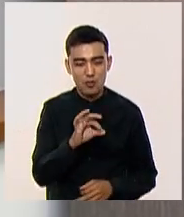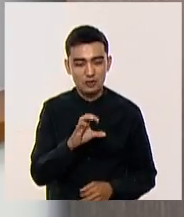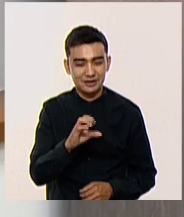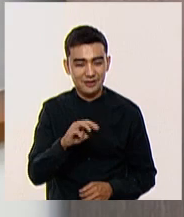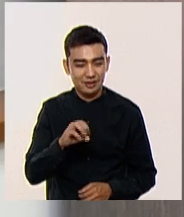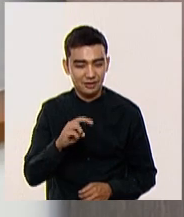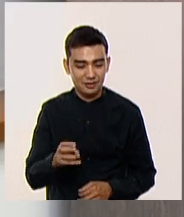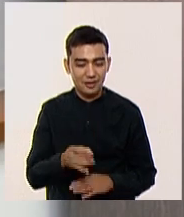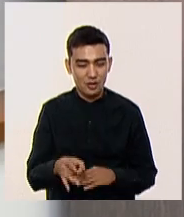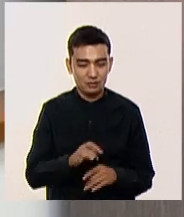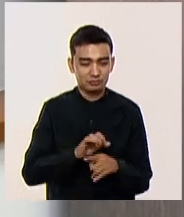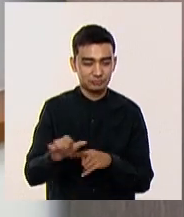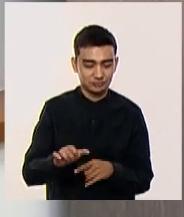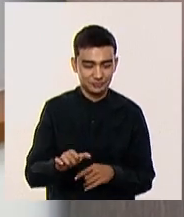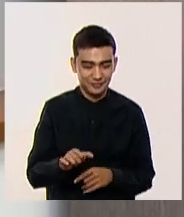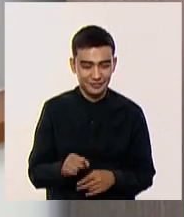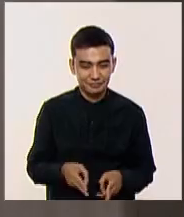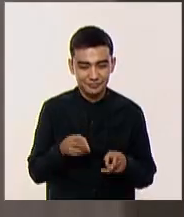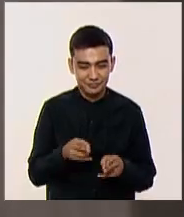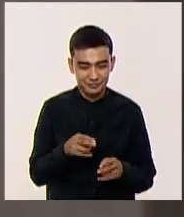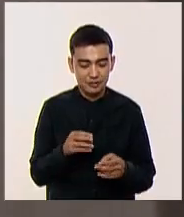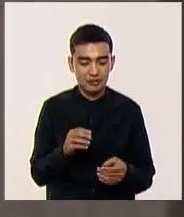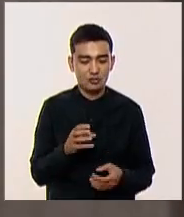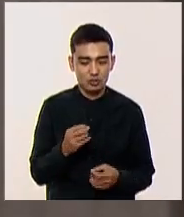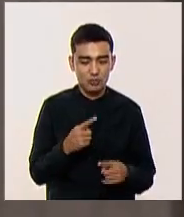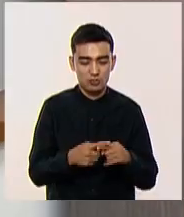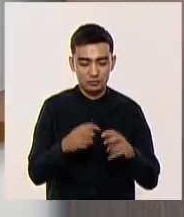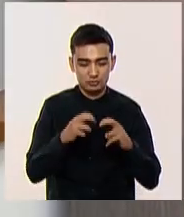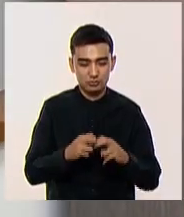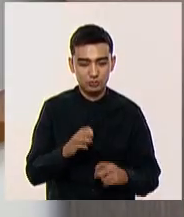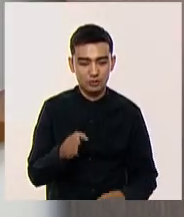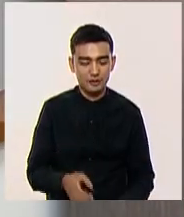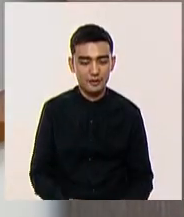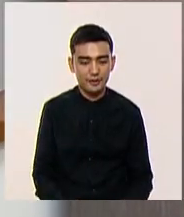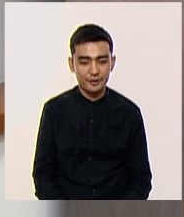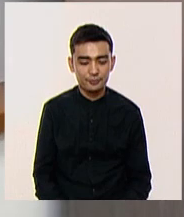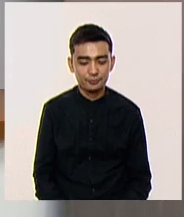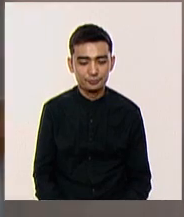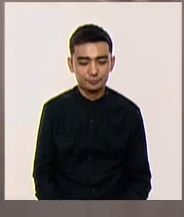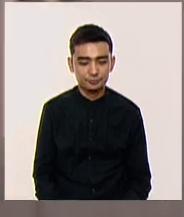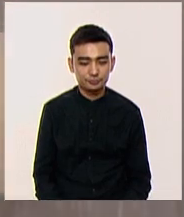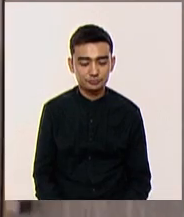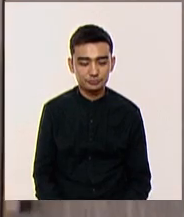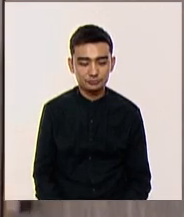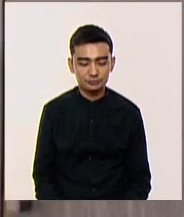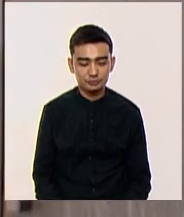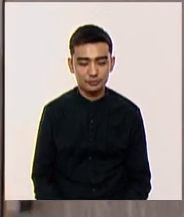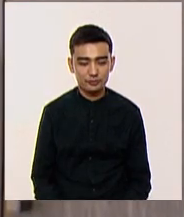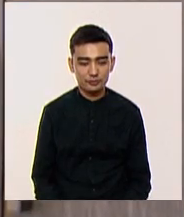района возвращено органу уголовного преследования для дополнительного расследования. То есть сейчас дело не переводится из